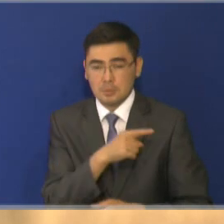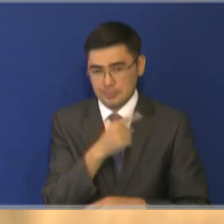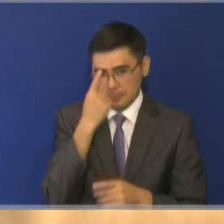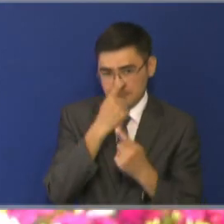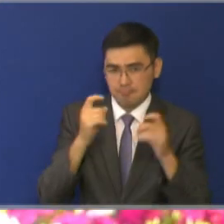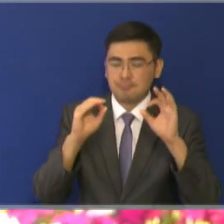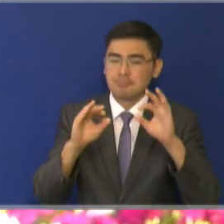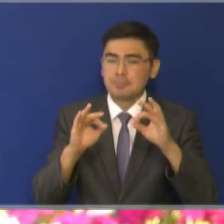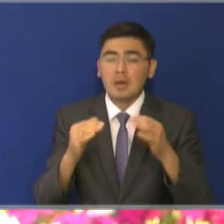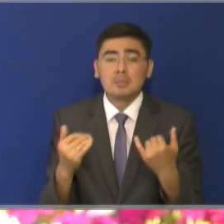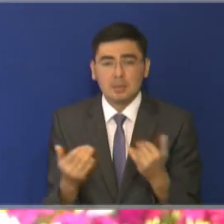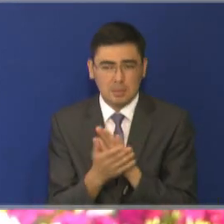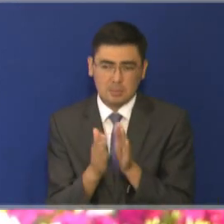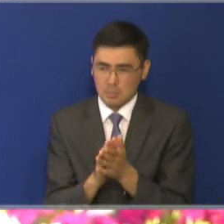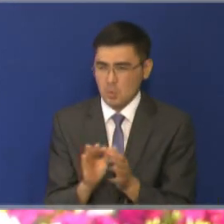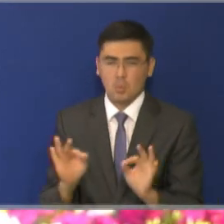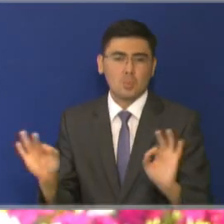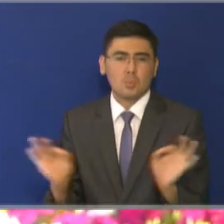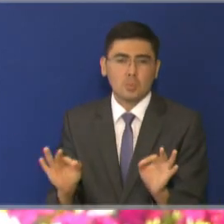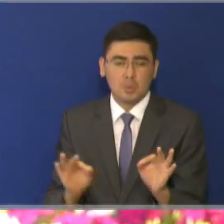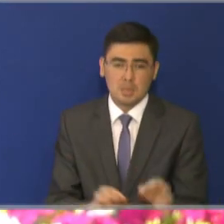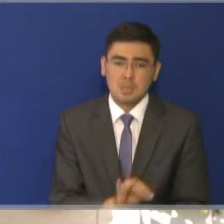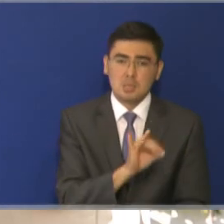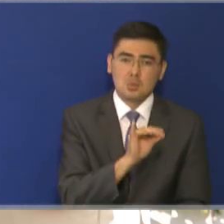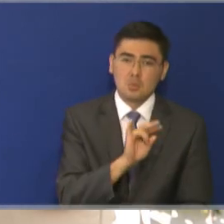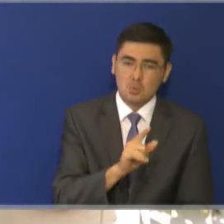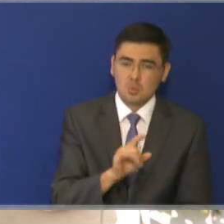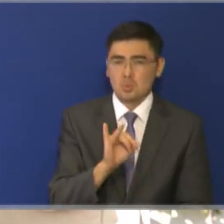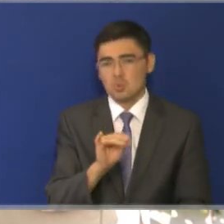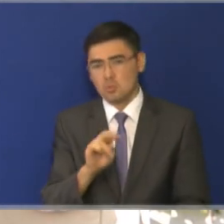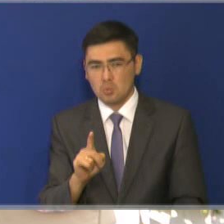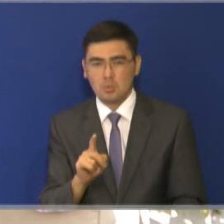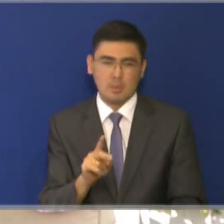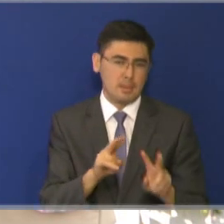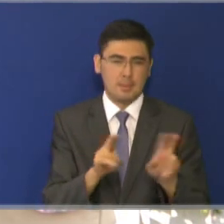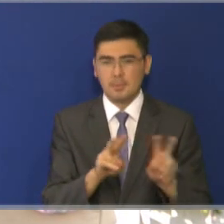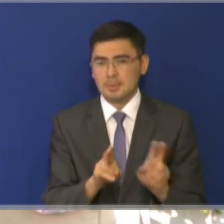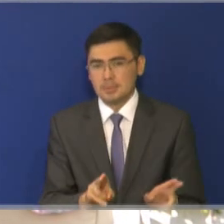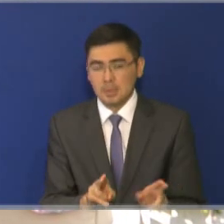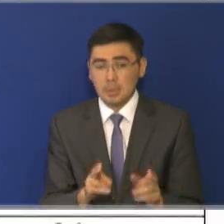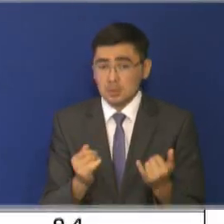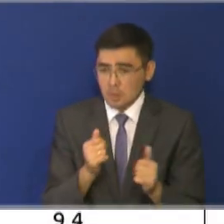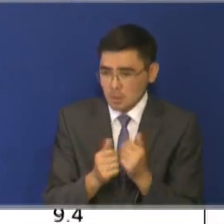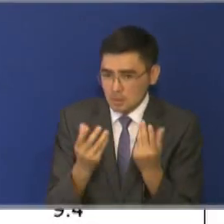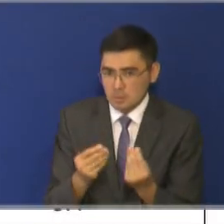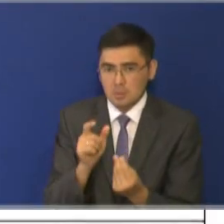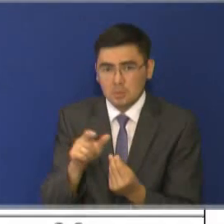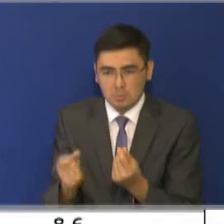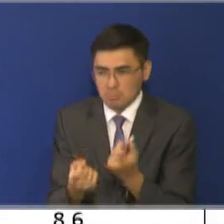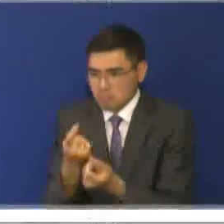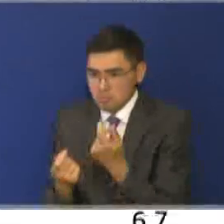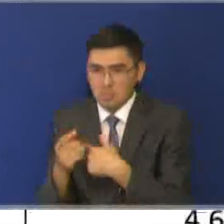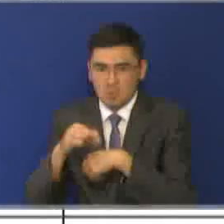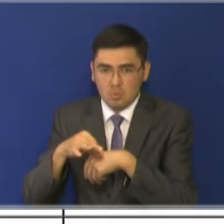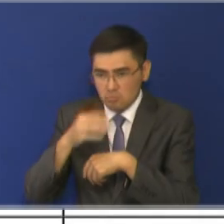жағдай бір қалыпты. Маусым шілде айларындағы статистика ұқсас. Коронавирус тұрғындардан күнделікті анықталып жатыр. Статистикаға